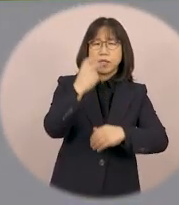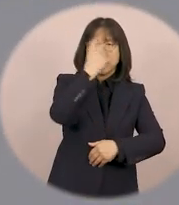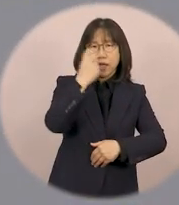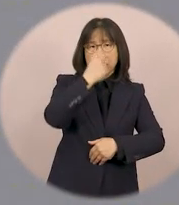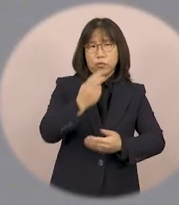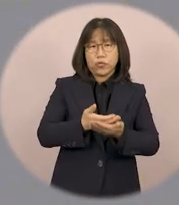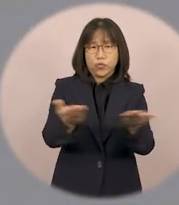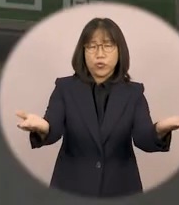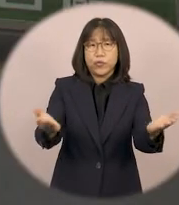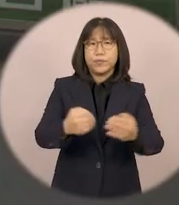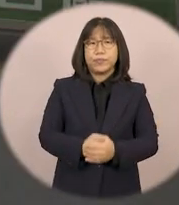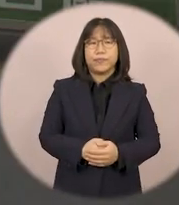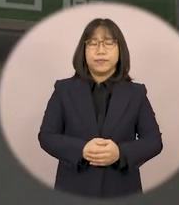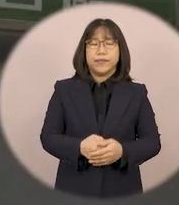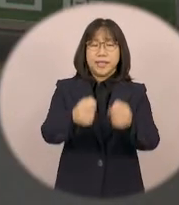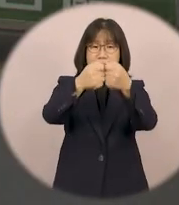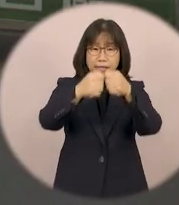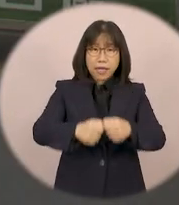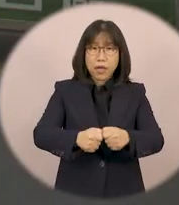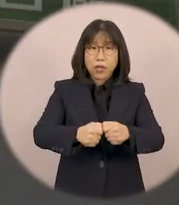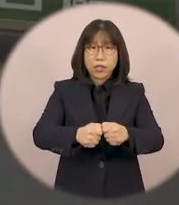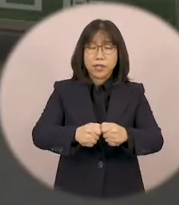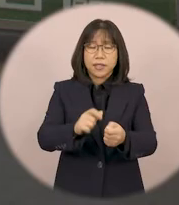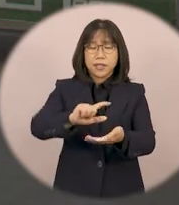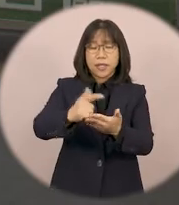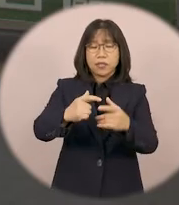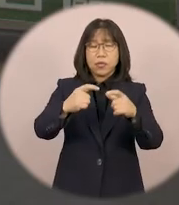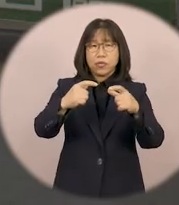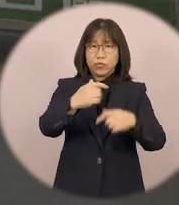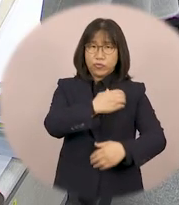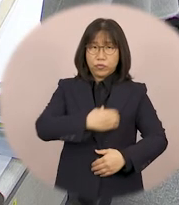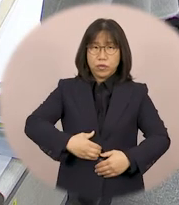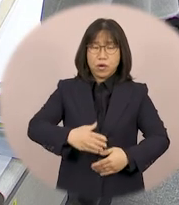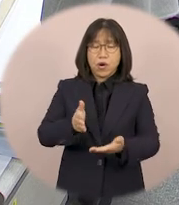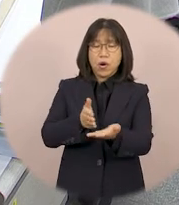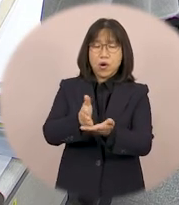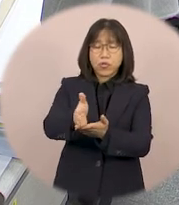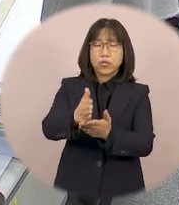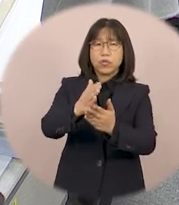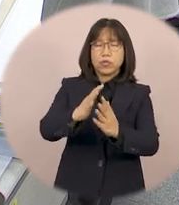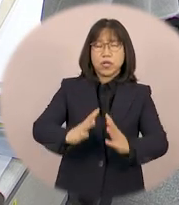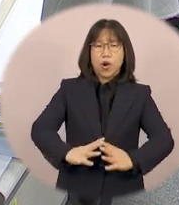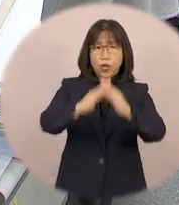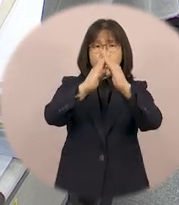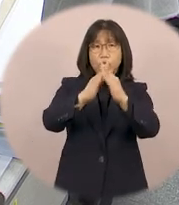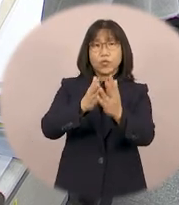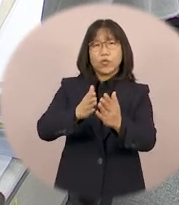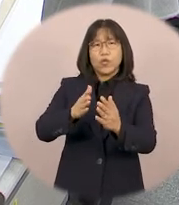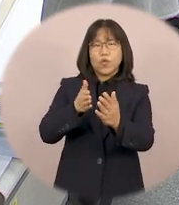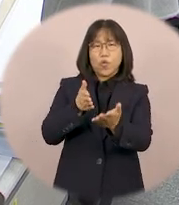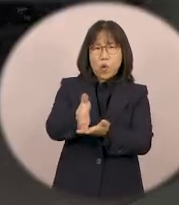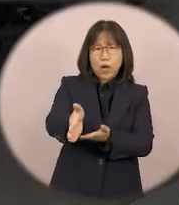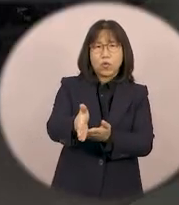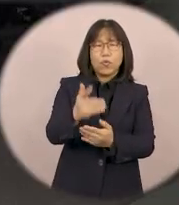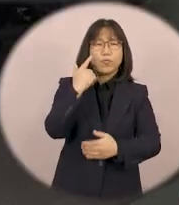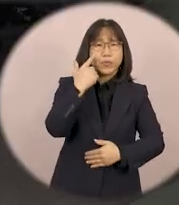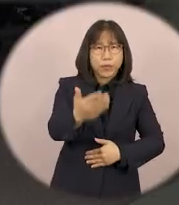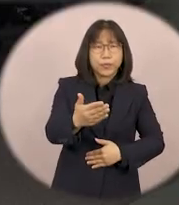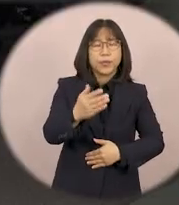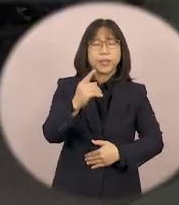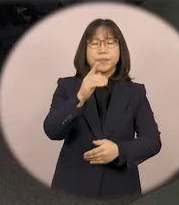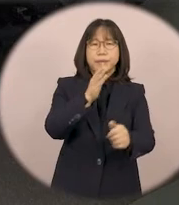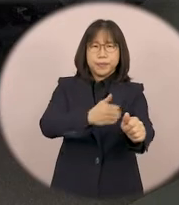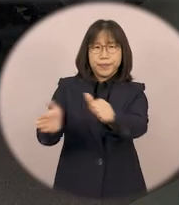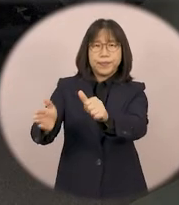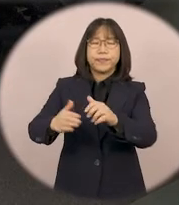방침입니다 자세한 내용은 방송부 점 건축과 로 문의하거나 강서구청 홈페이지의 공지사항을 확인하면